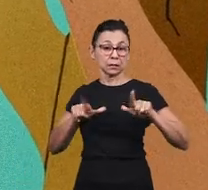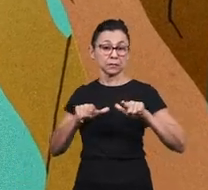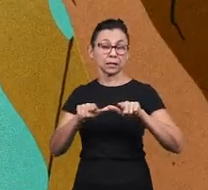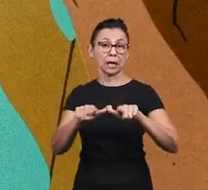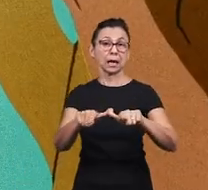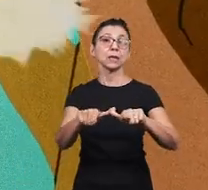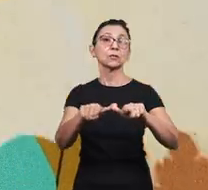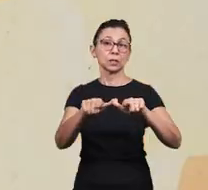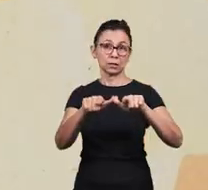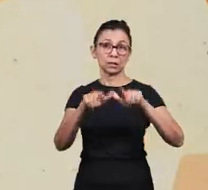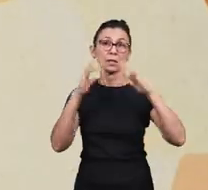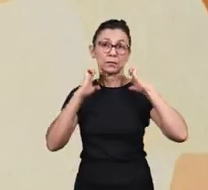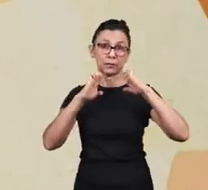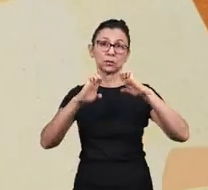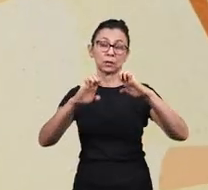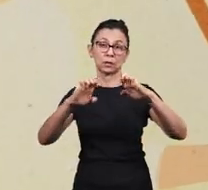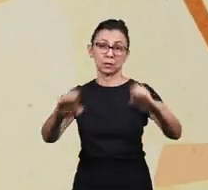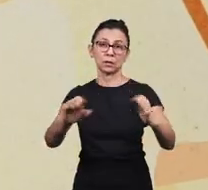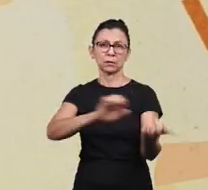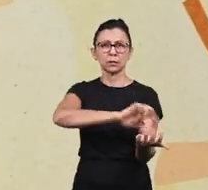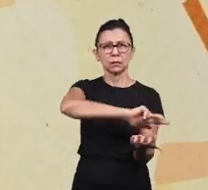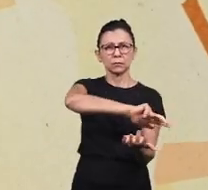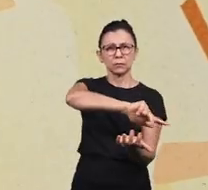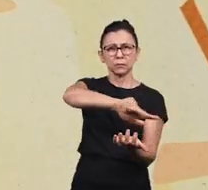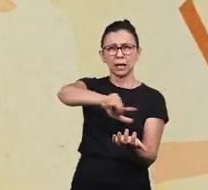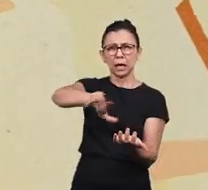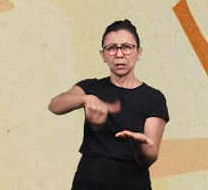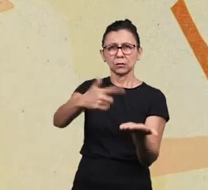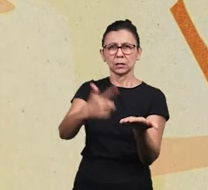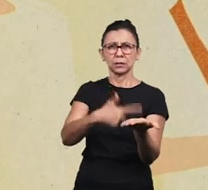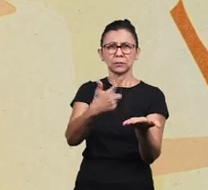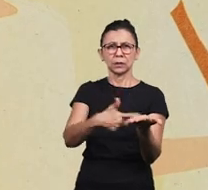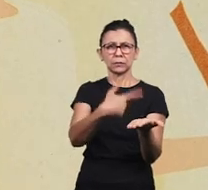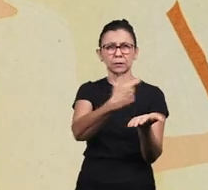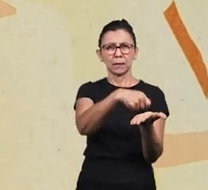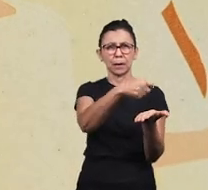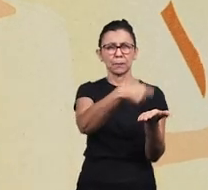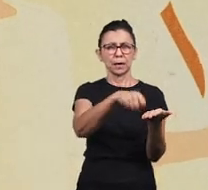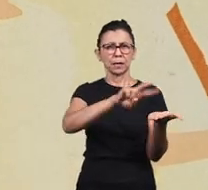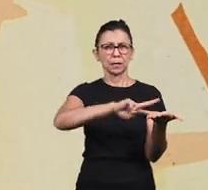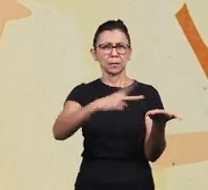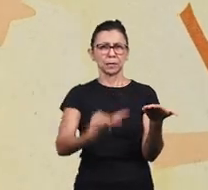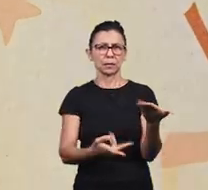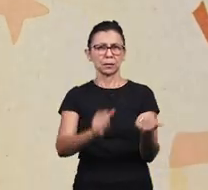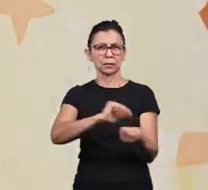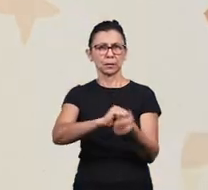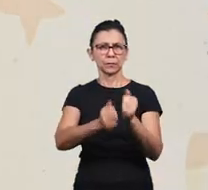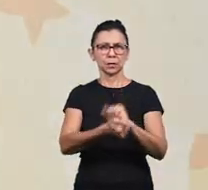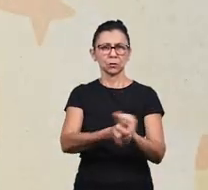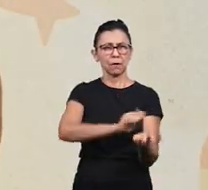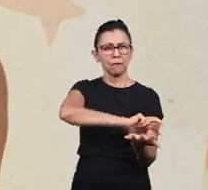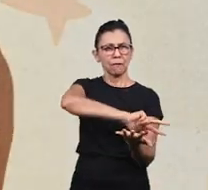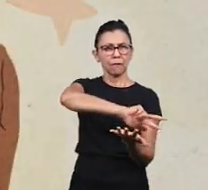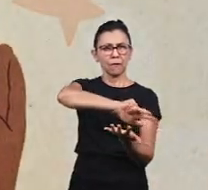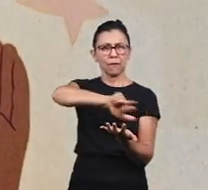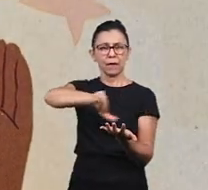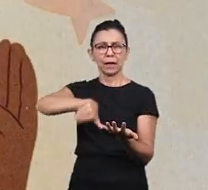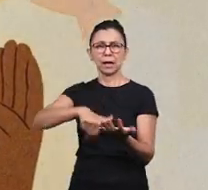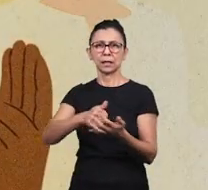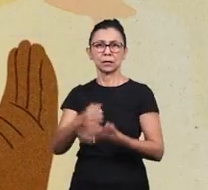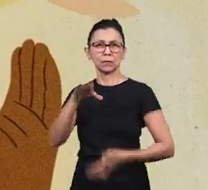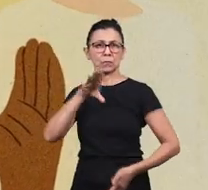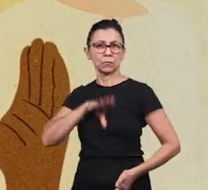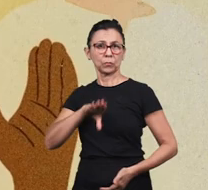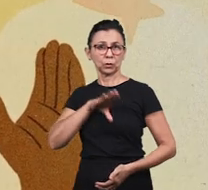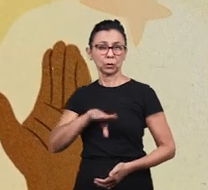les voyages évangélistiques. Ces chants ont été publiés dans plusieurs recueils de chants au Brésil et à plusieurs versions adaptations.